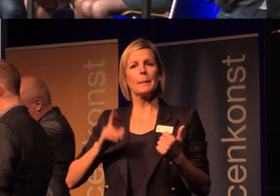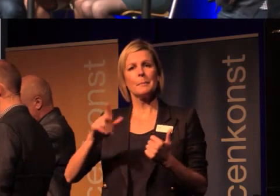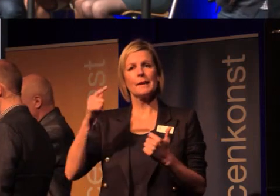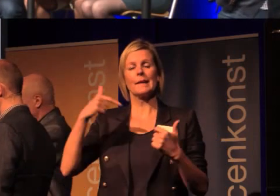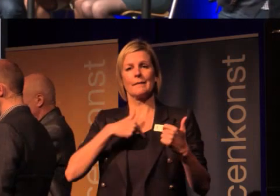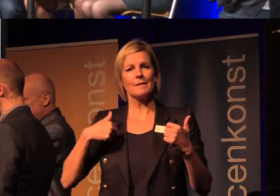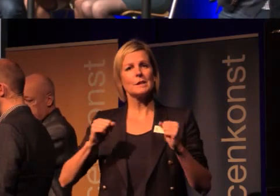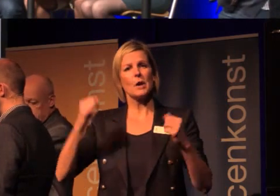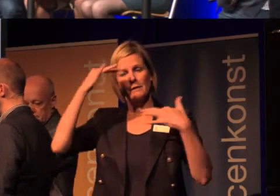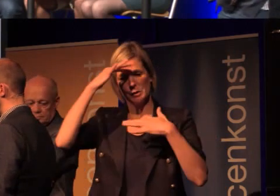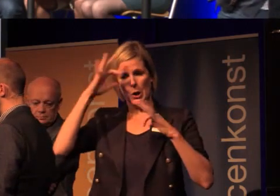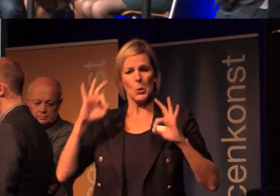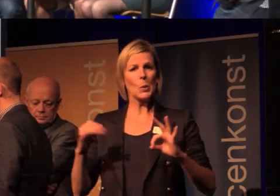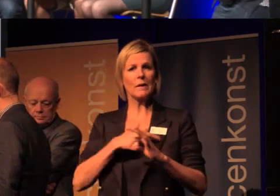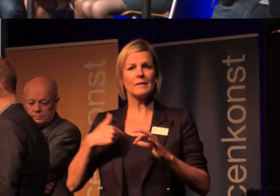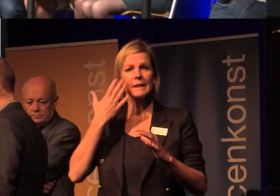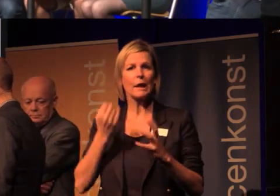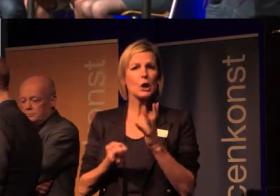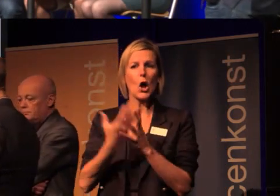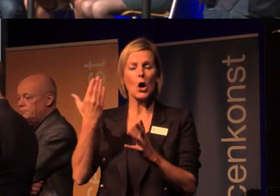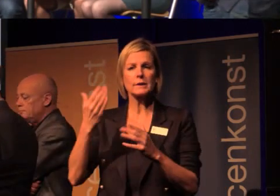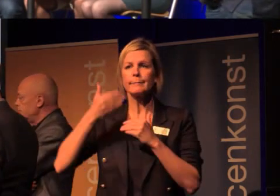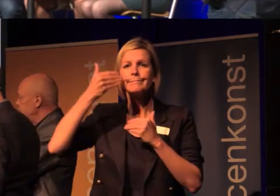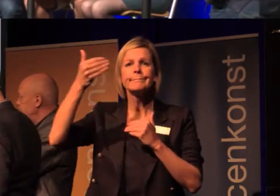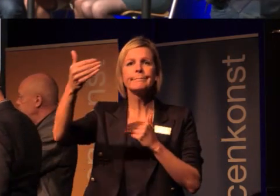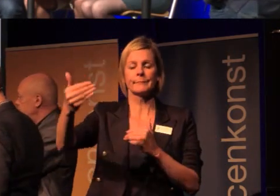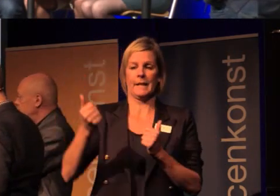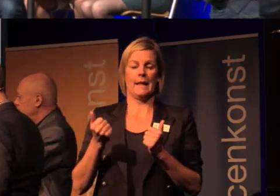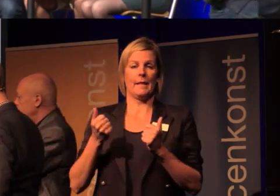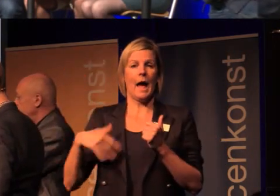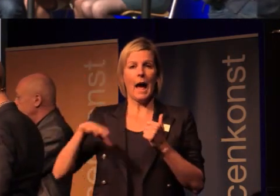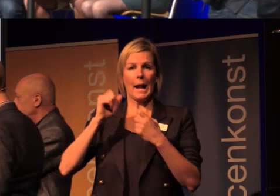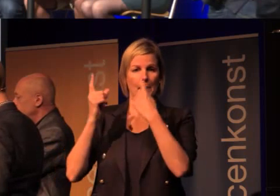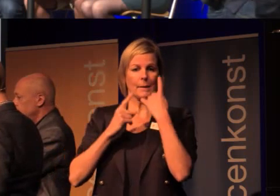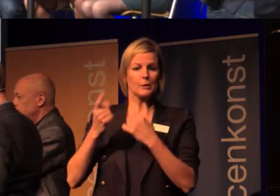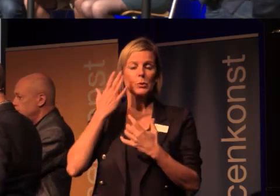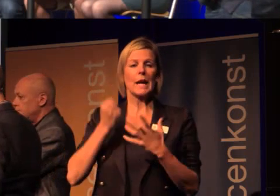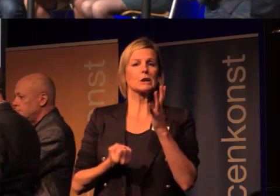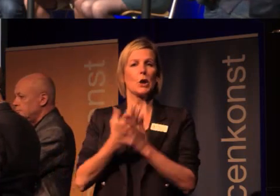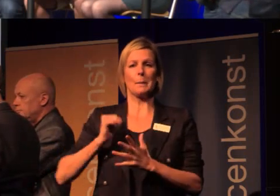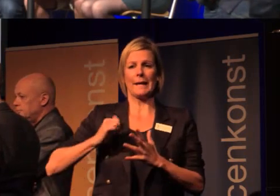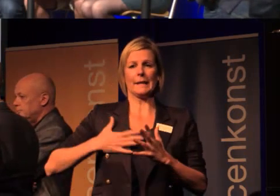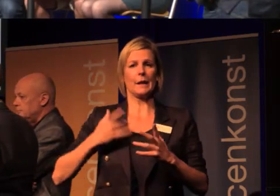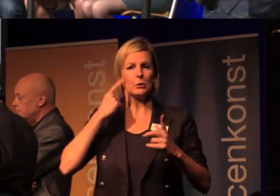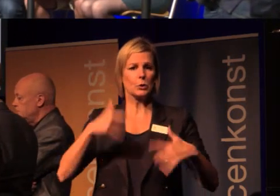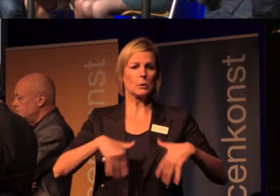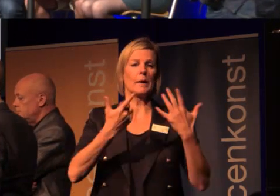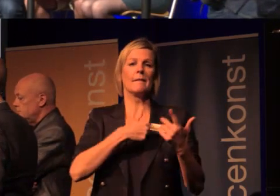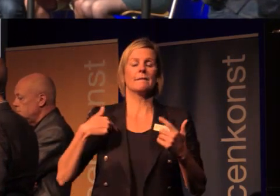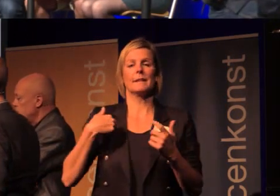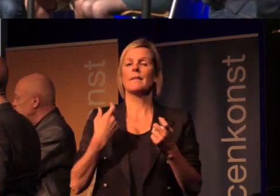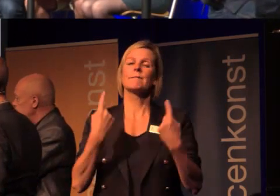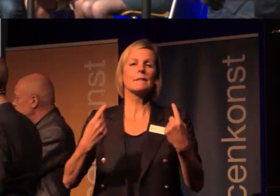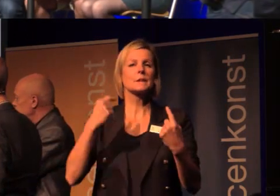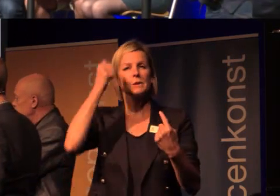mer över vad kan vi göra för att snarare se till så att människor i högre utsträckning kan skapa sin egen kultur. Vi har fantastiska studieförbund exempelvis